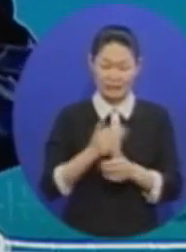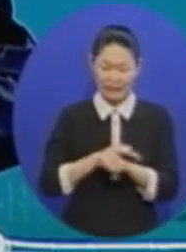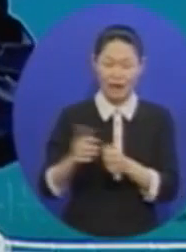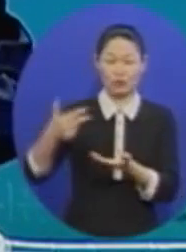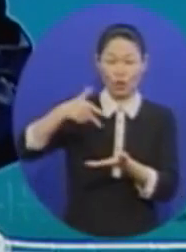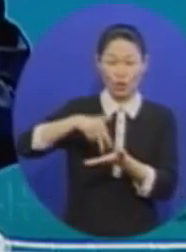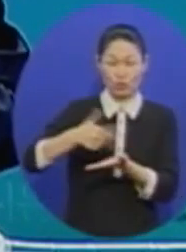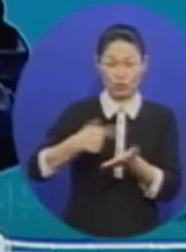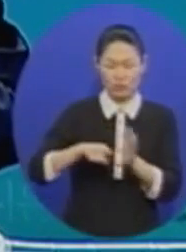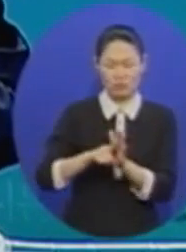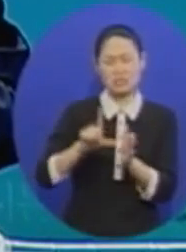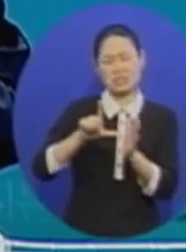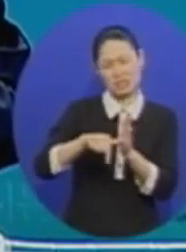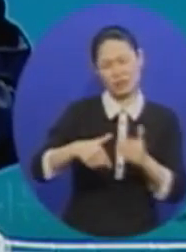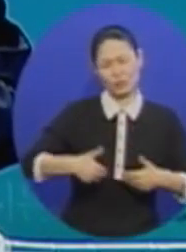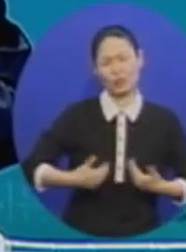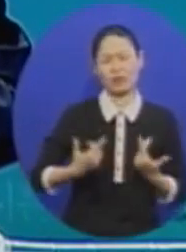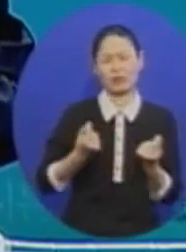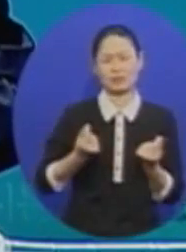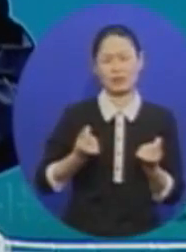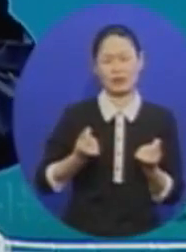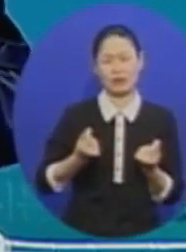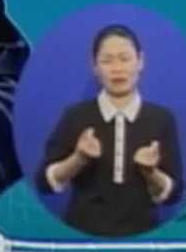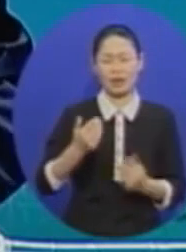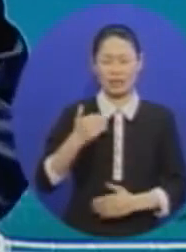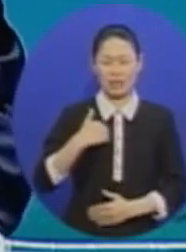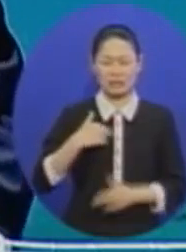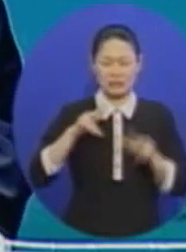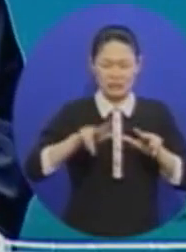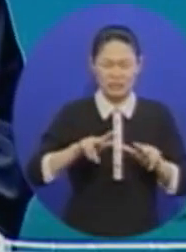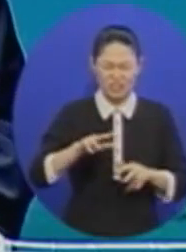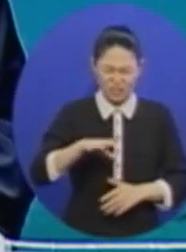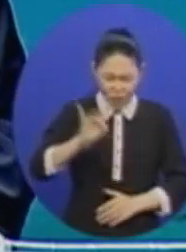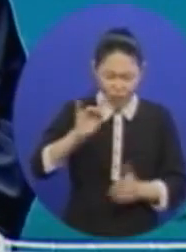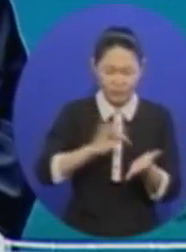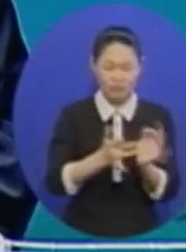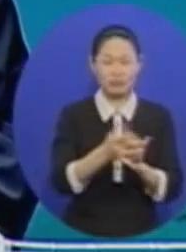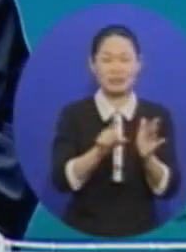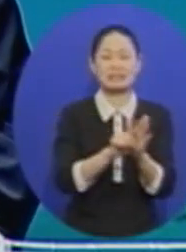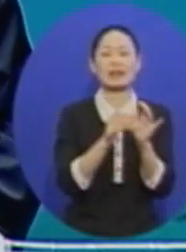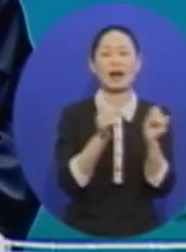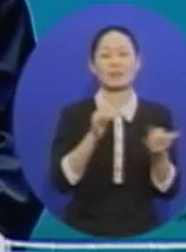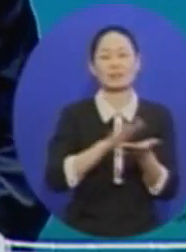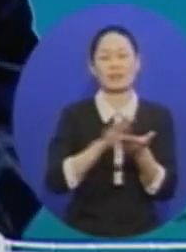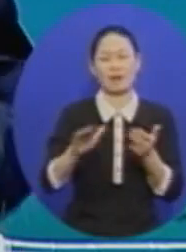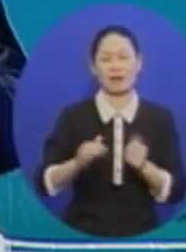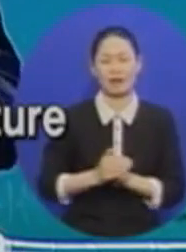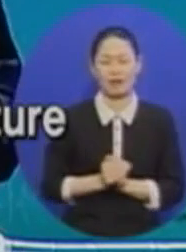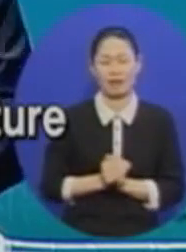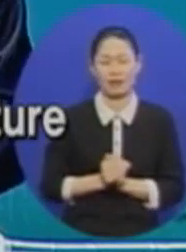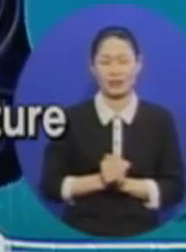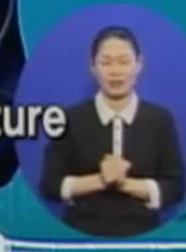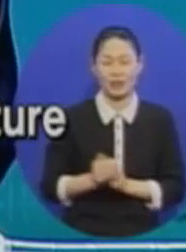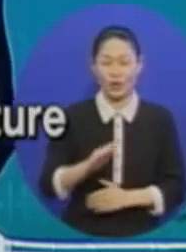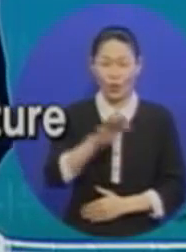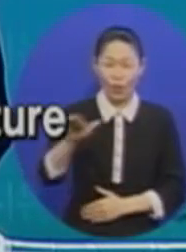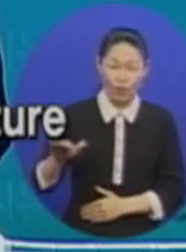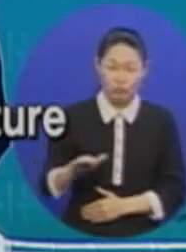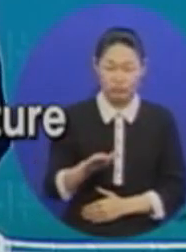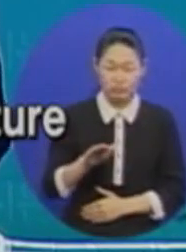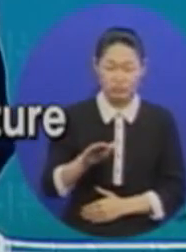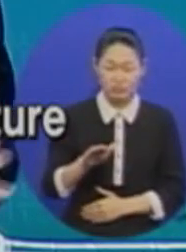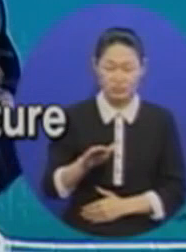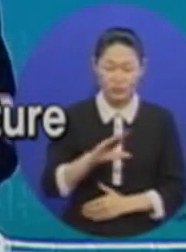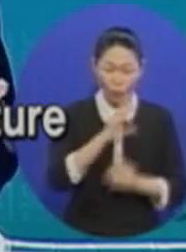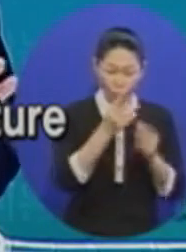아무래도 시간이 걸리지 않겠어요 나는 이제 예수 첨 있는 사람입니다 여러분이 온전하게